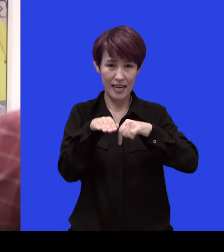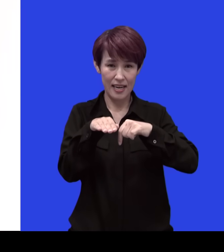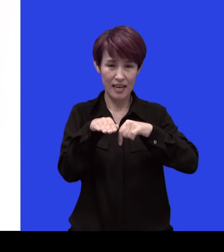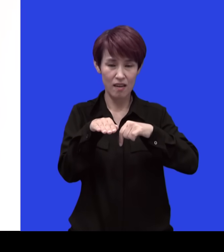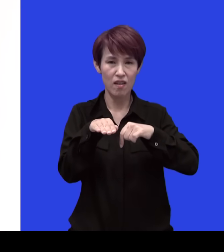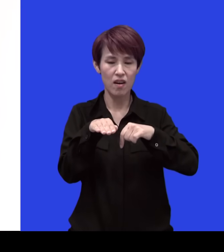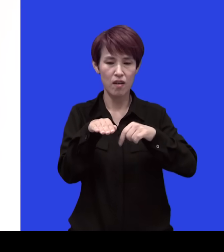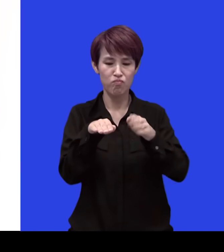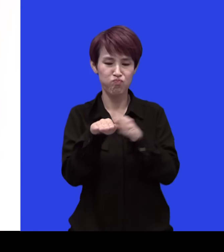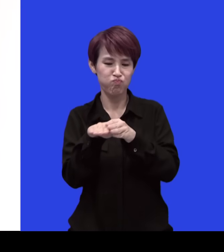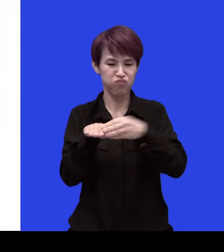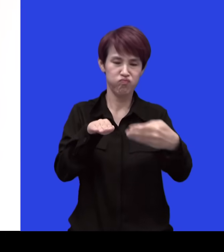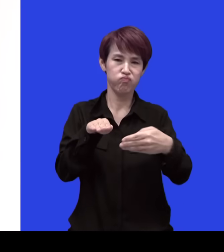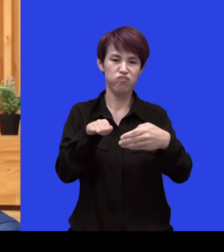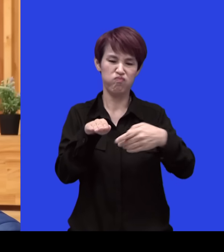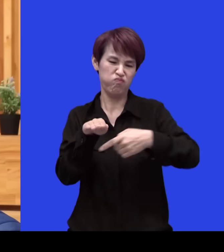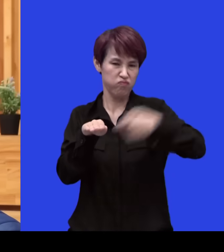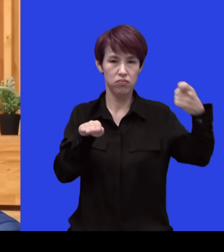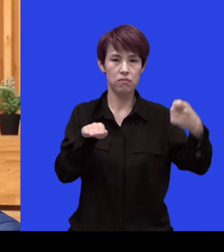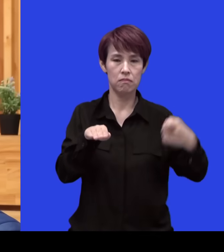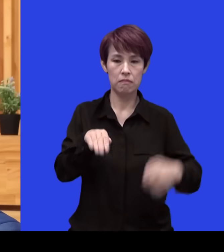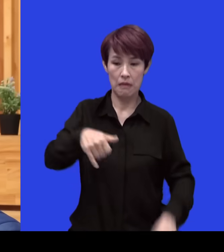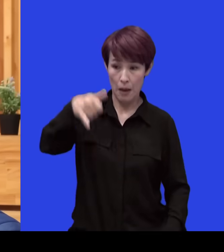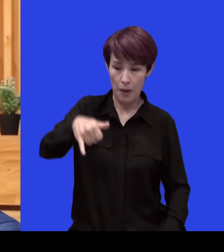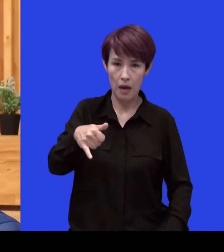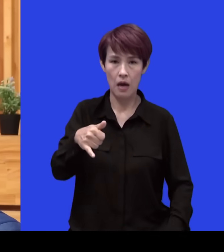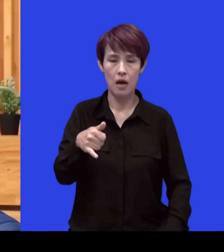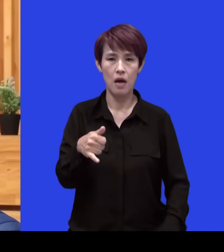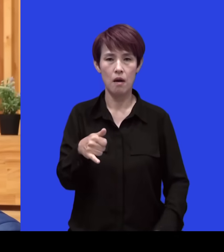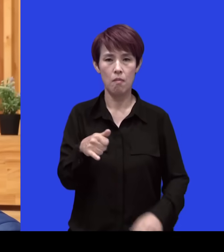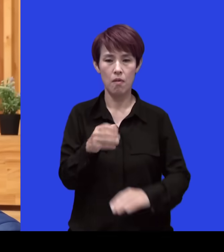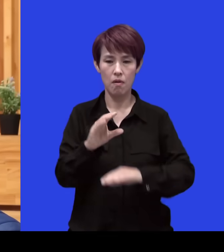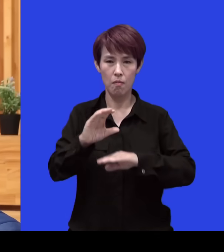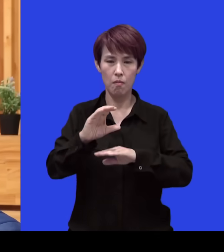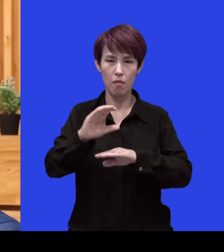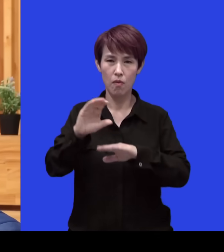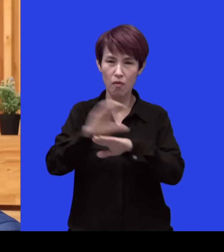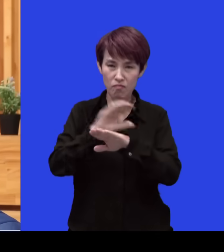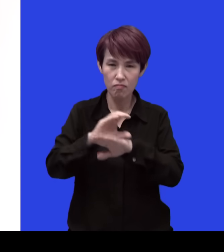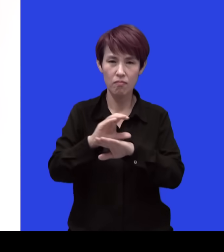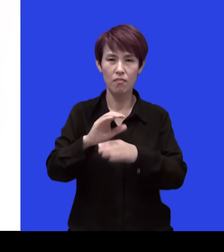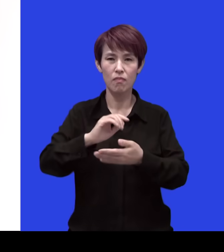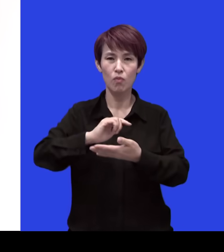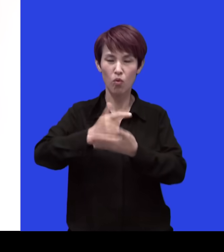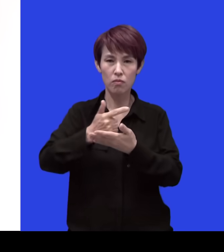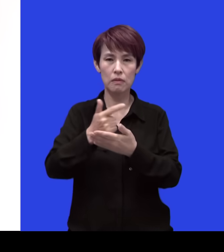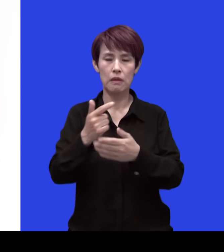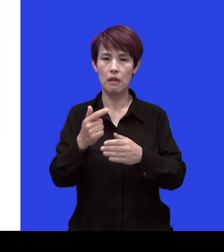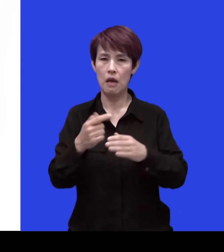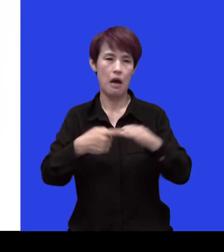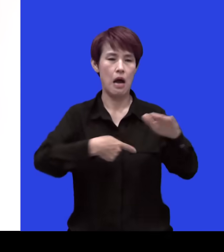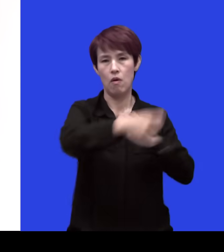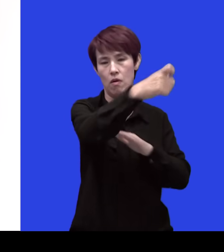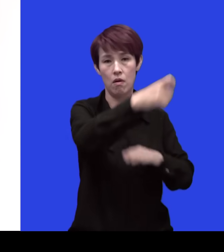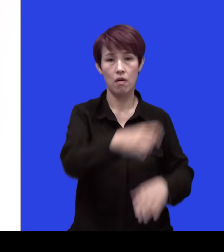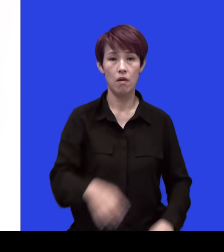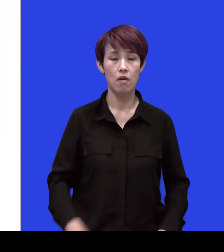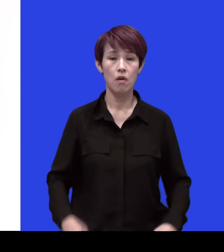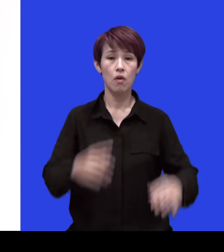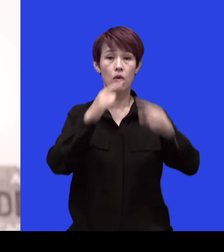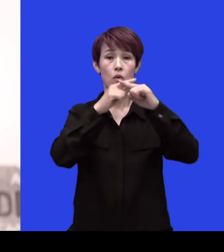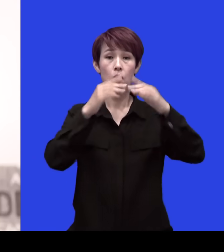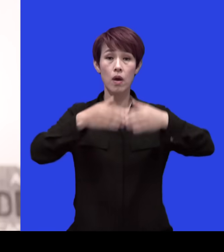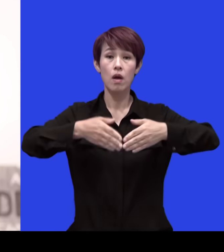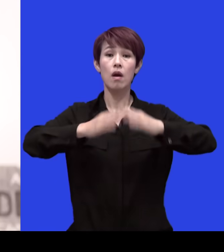문을 따고 예. 가방이니 다 훔쳐가요? 컴퓨터니 이런 거 도둑도 맞아보고 예. 또 교회를 건축을 했는데